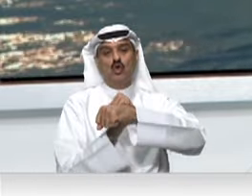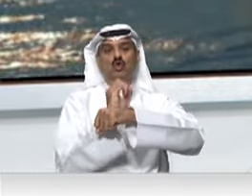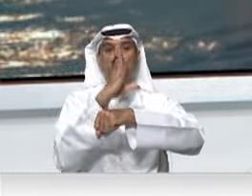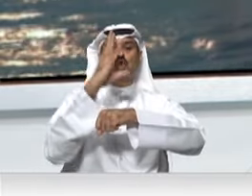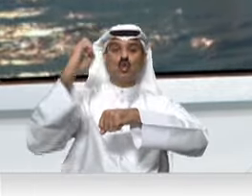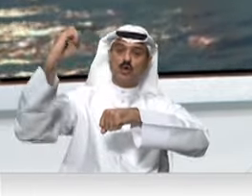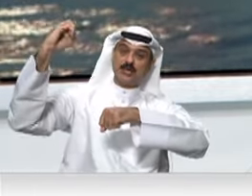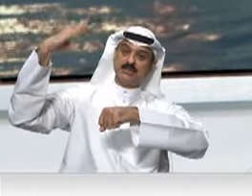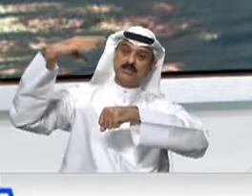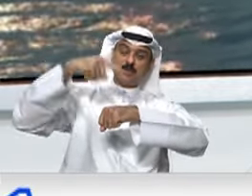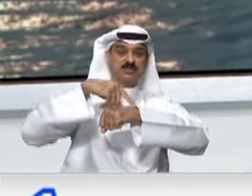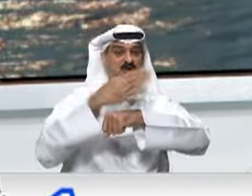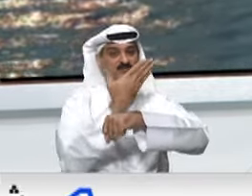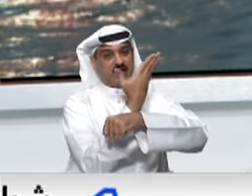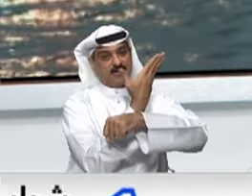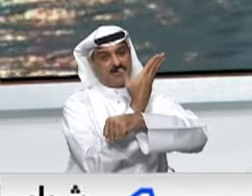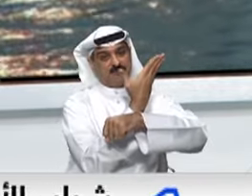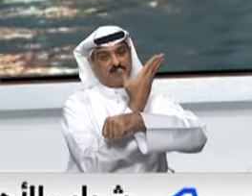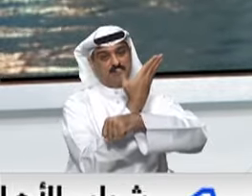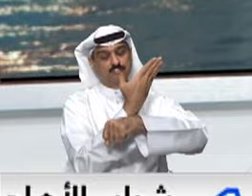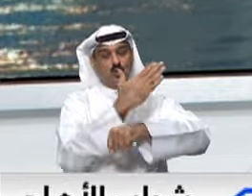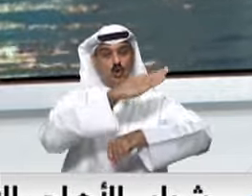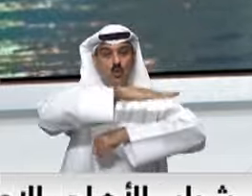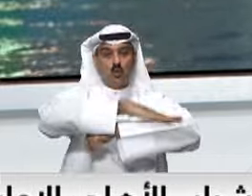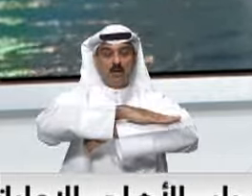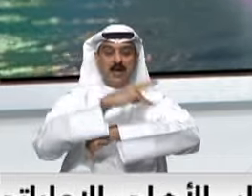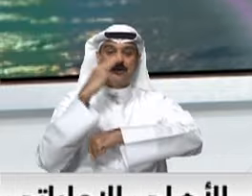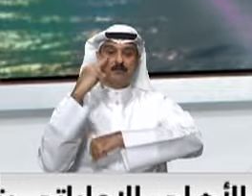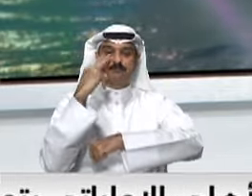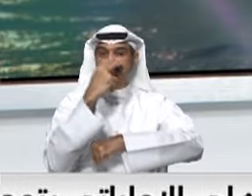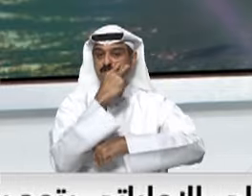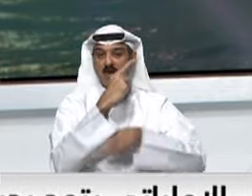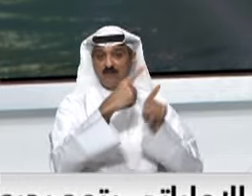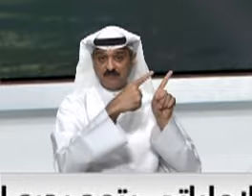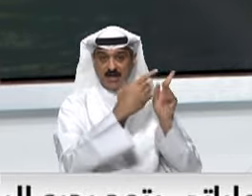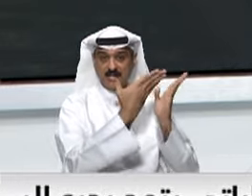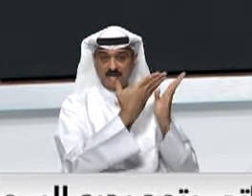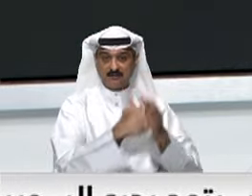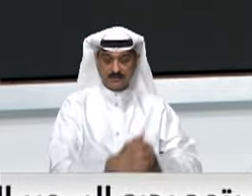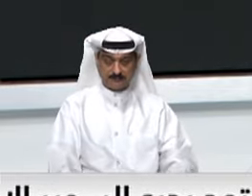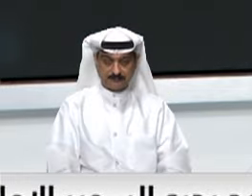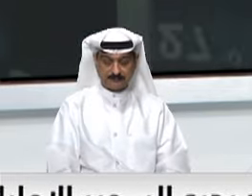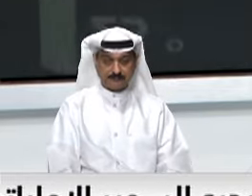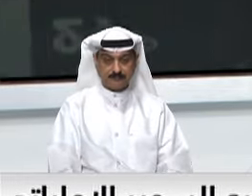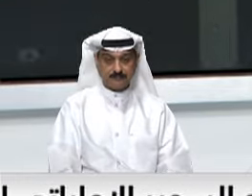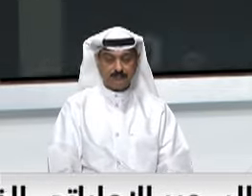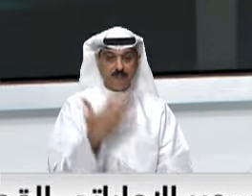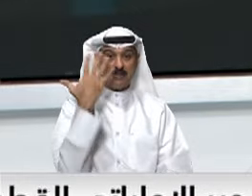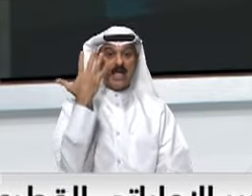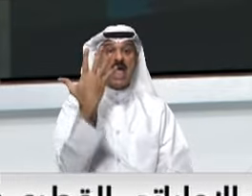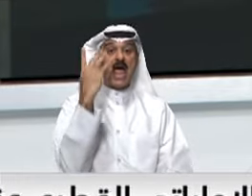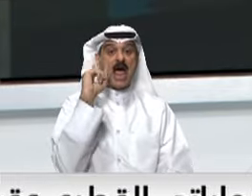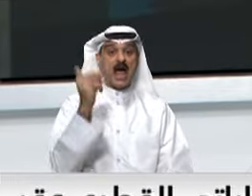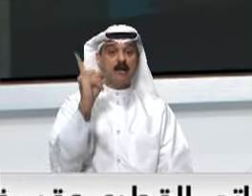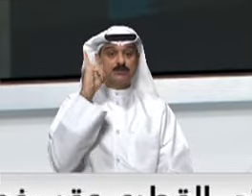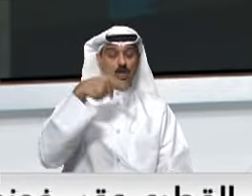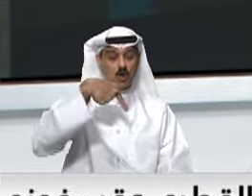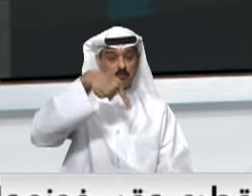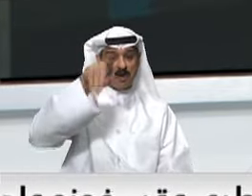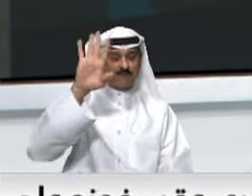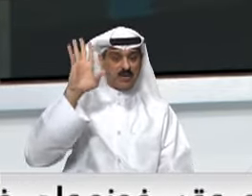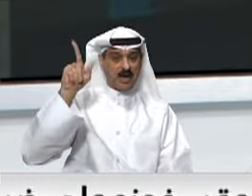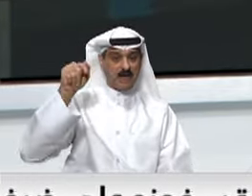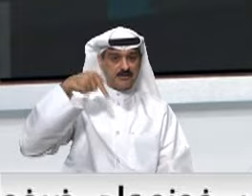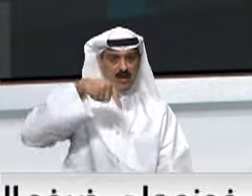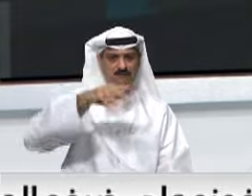الساعة 5:22 دقيقة، غروب الشمس الساعة 6:14 دقيقة. حالة الطقس خلال 5 أيام القادمة إن شاء الله يوم الأثنين